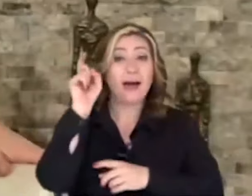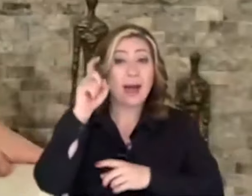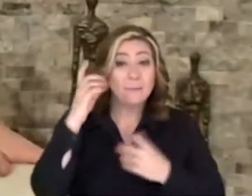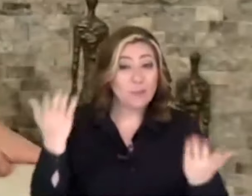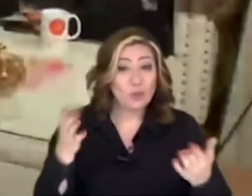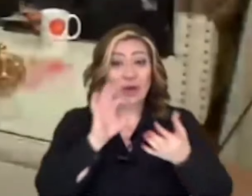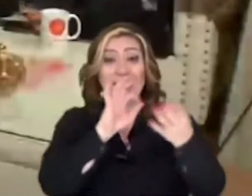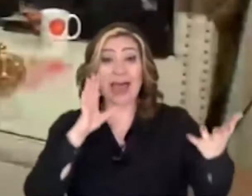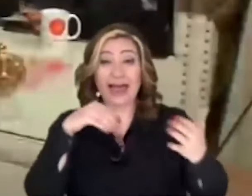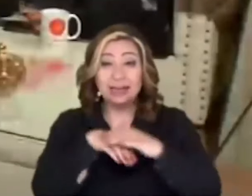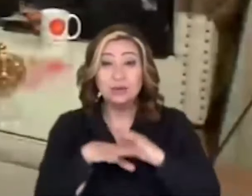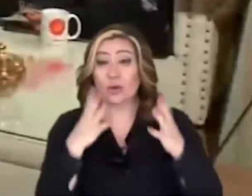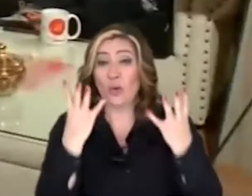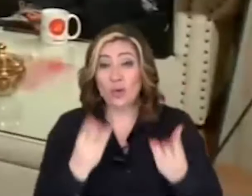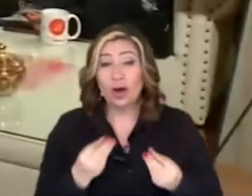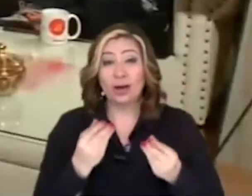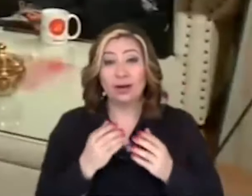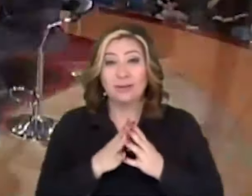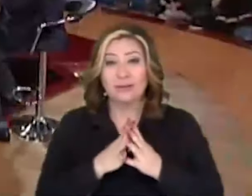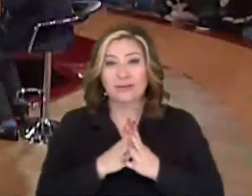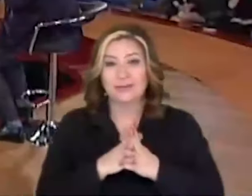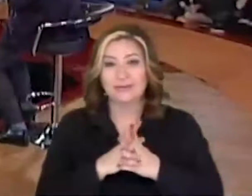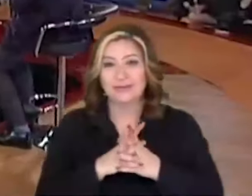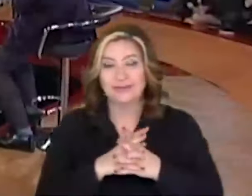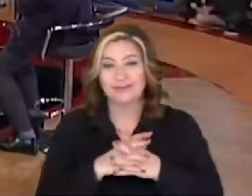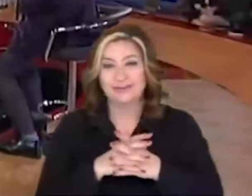yaya girdi, ne oluyor? Evet. Satürn hayatı. Dur!